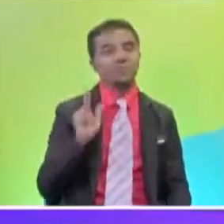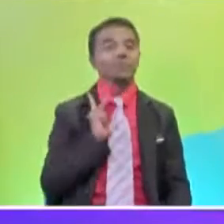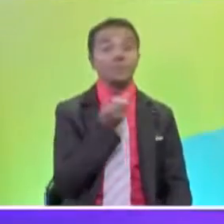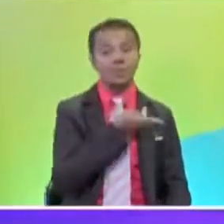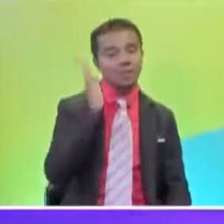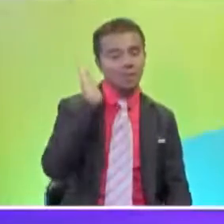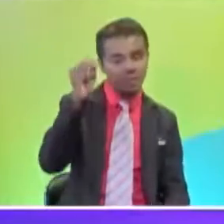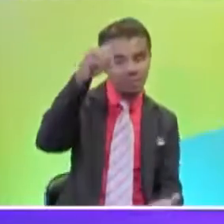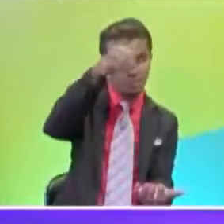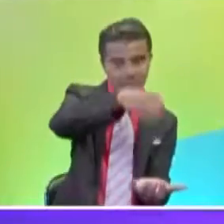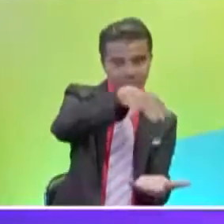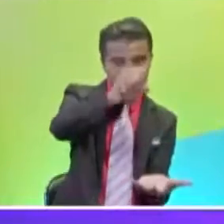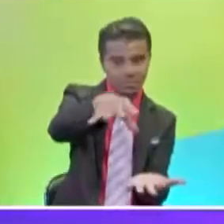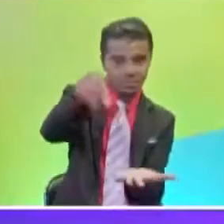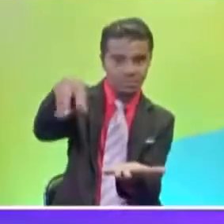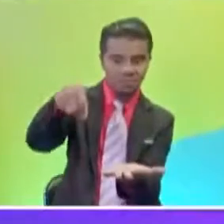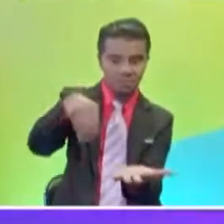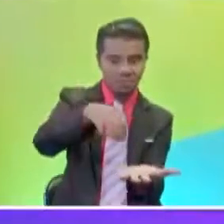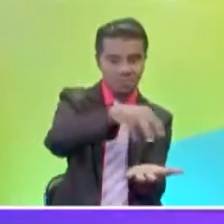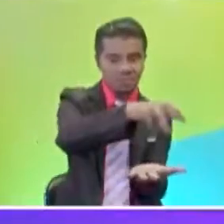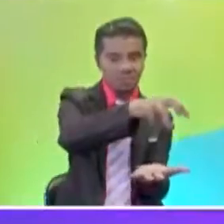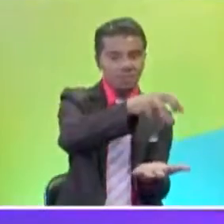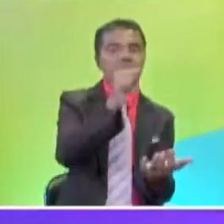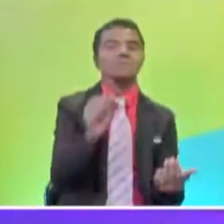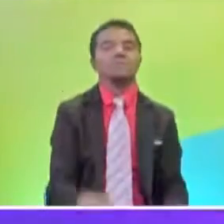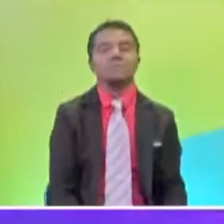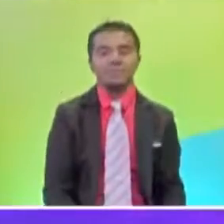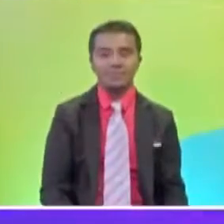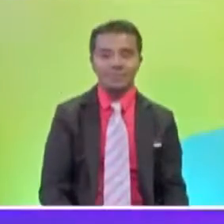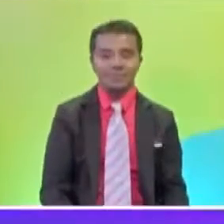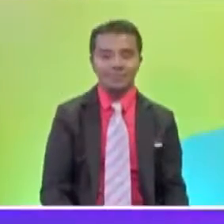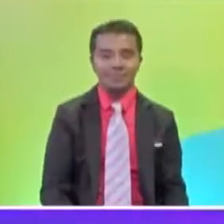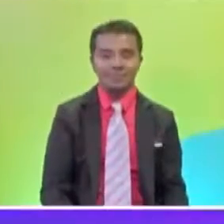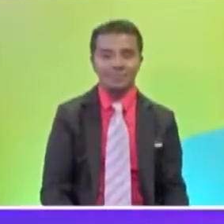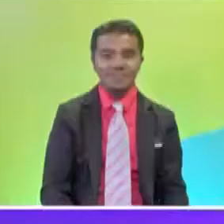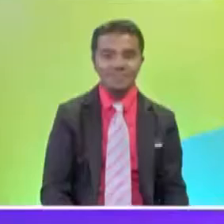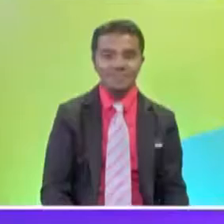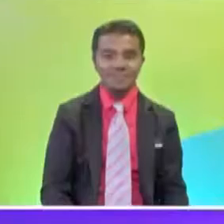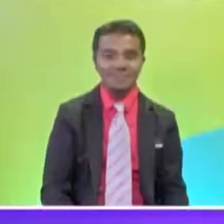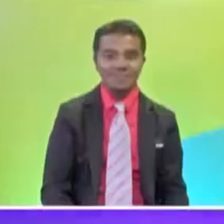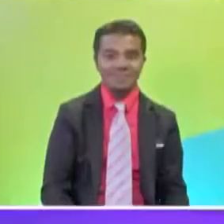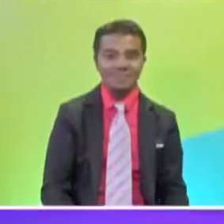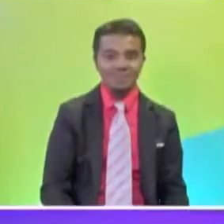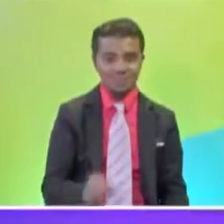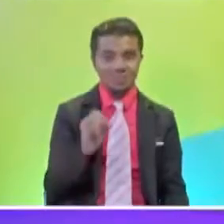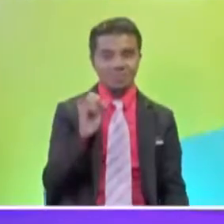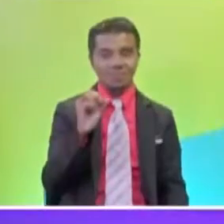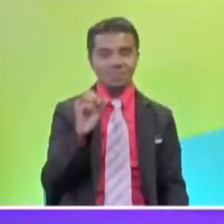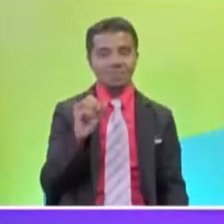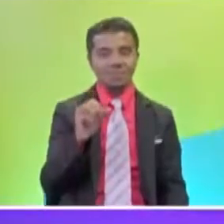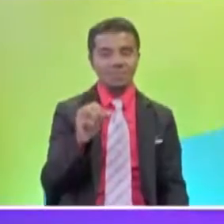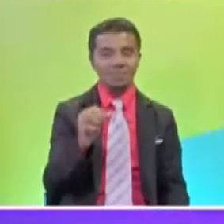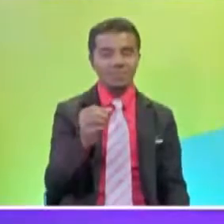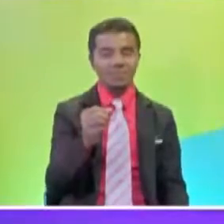ya. Baik. Pelan-pelan. Saya macam mana cikgu? Saya letak di tangan seperti tangan, ini. Lepas